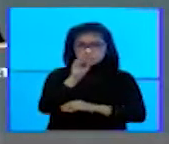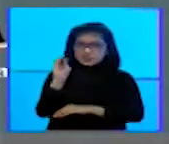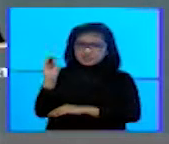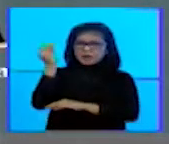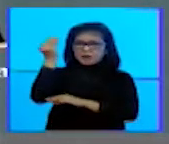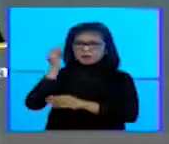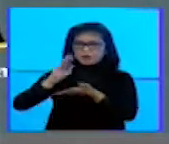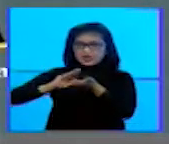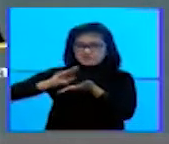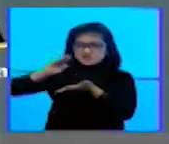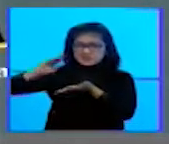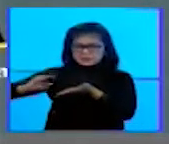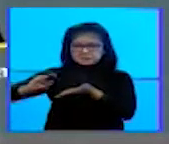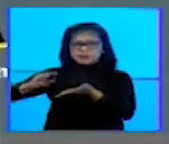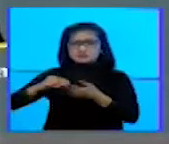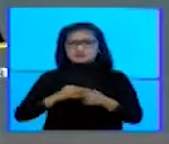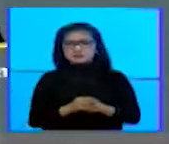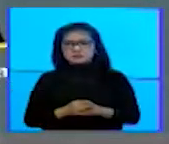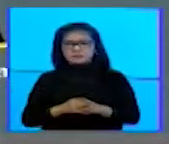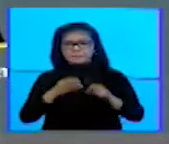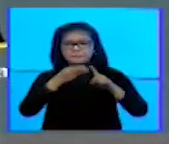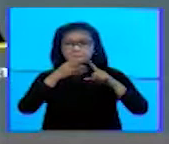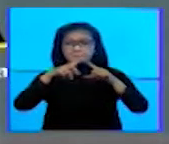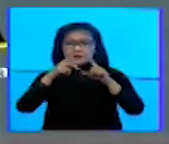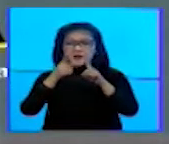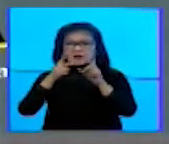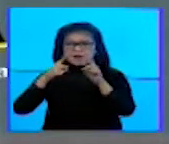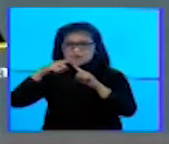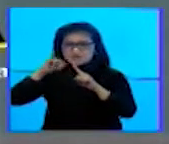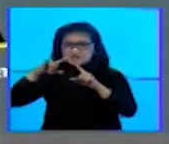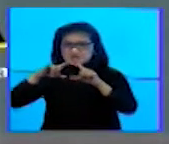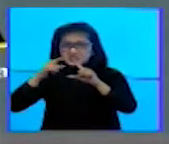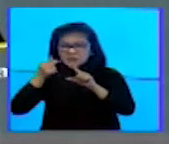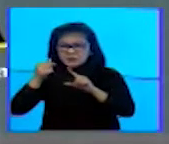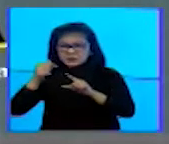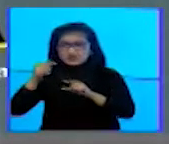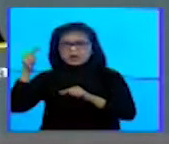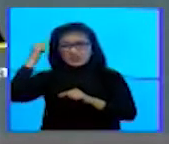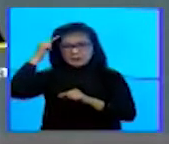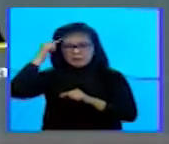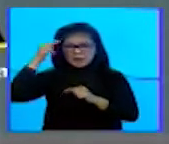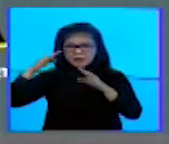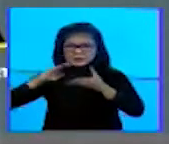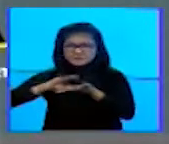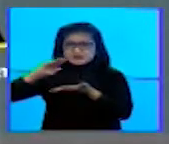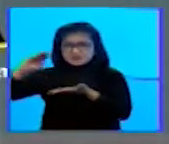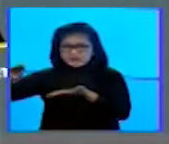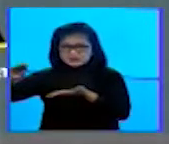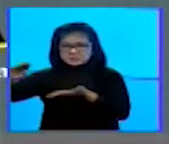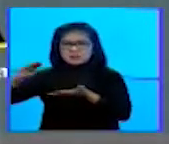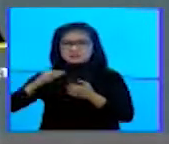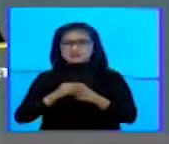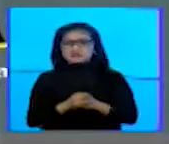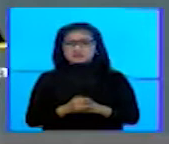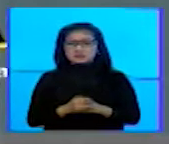hingga 2019. Bachtiar Effendi, Kepala Divisi Investasi tahun 2012 hingga 2015. Ilham